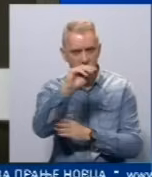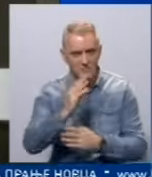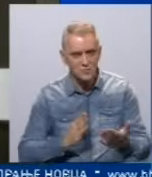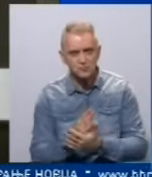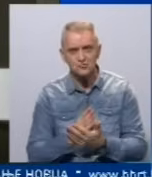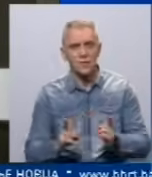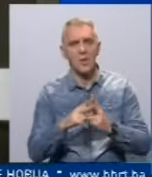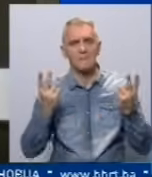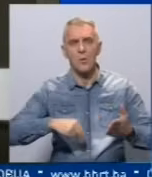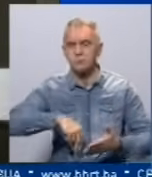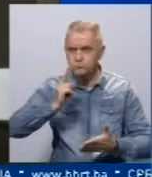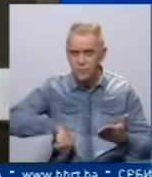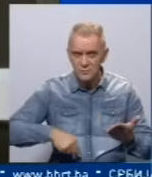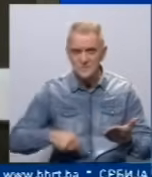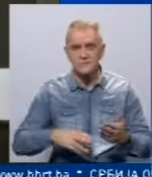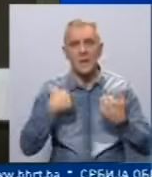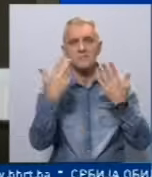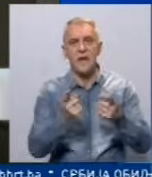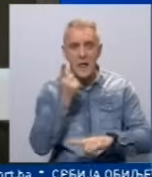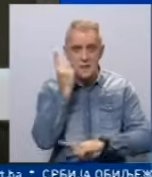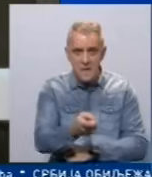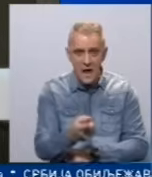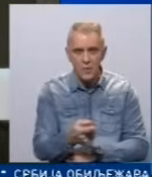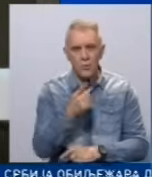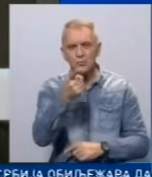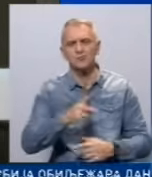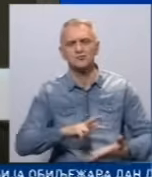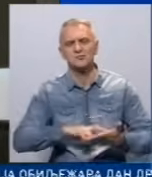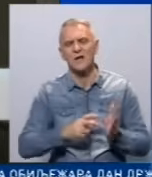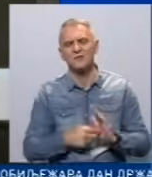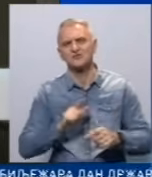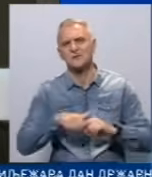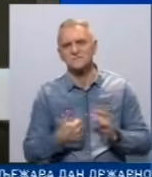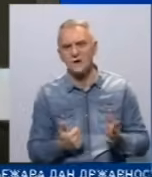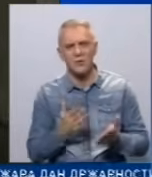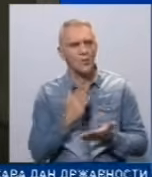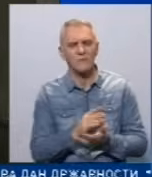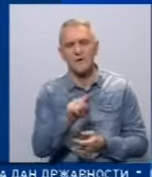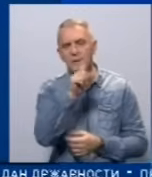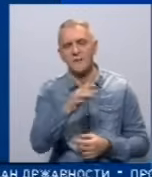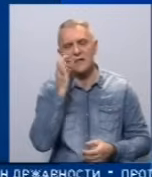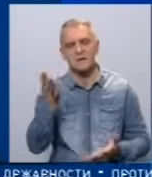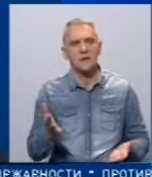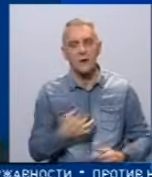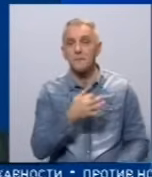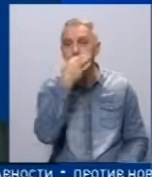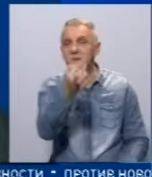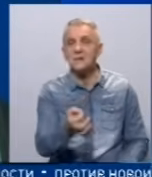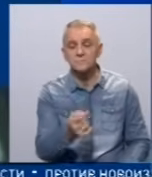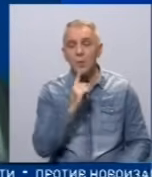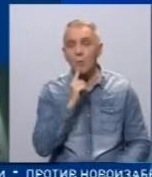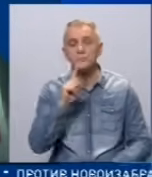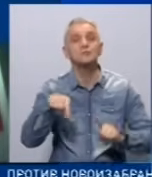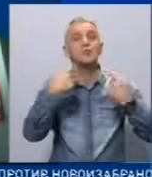službenim novinama, dok se potpiše, dok se izda nalog, mislim, to su tehničke stvari, uvijek je pitanje dana. Pitali smo koji su